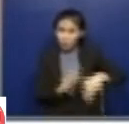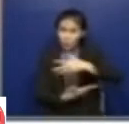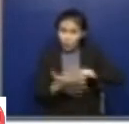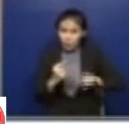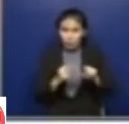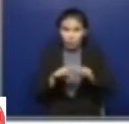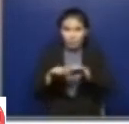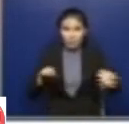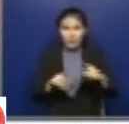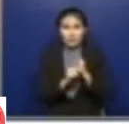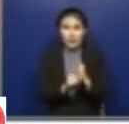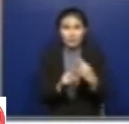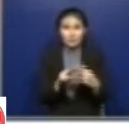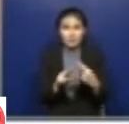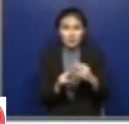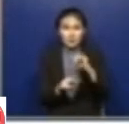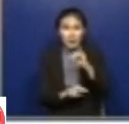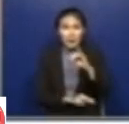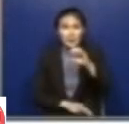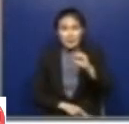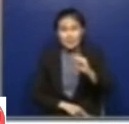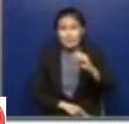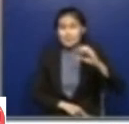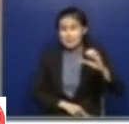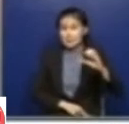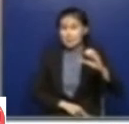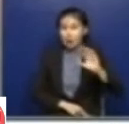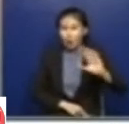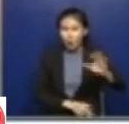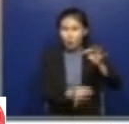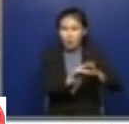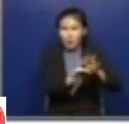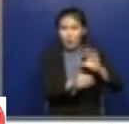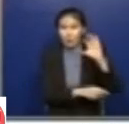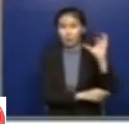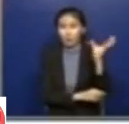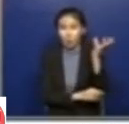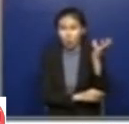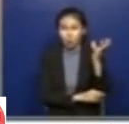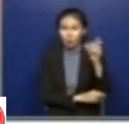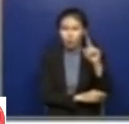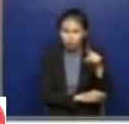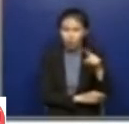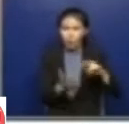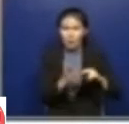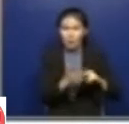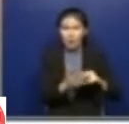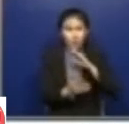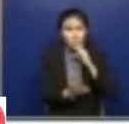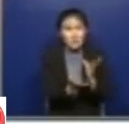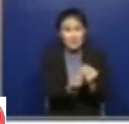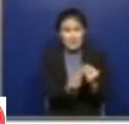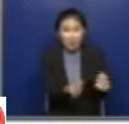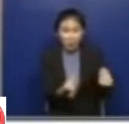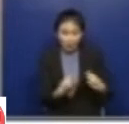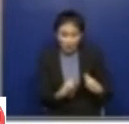ฐานที่ชื่อว่า IFC Performance 5ของธนาคารโลกคือต้องชดเชยเต็มจำนวนและรวมถึงค่าเคลื่อนย้